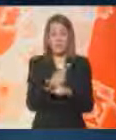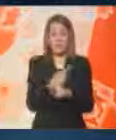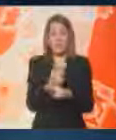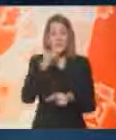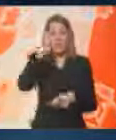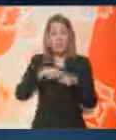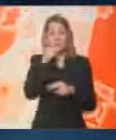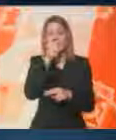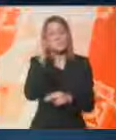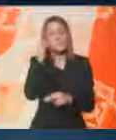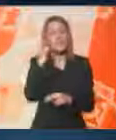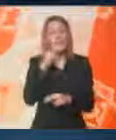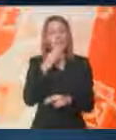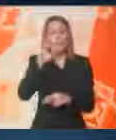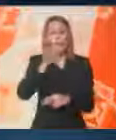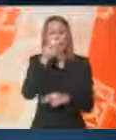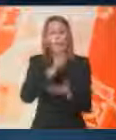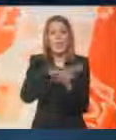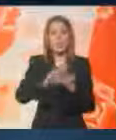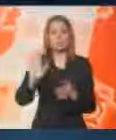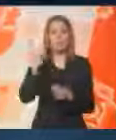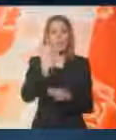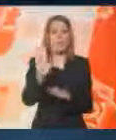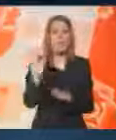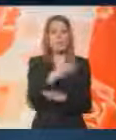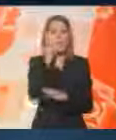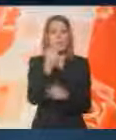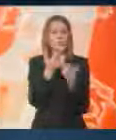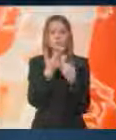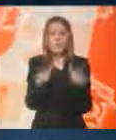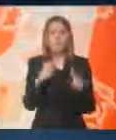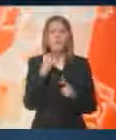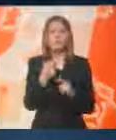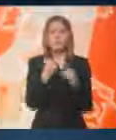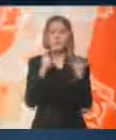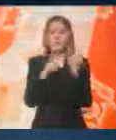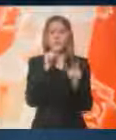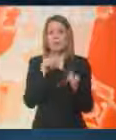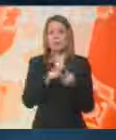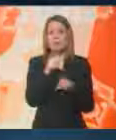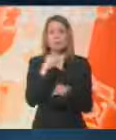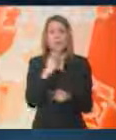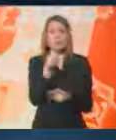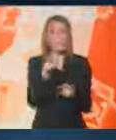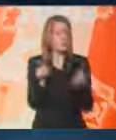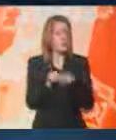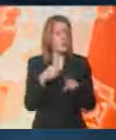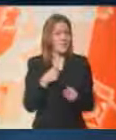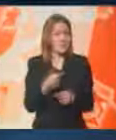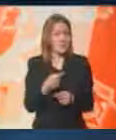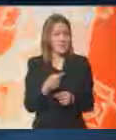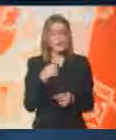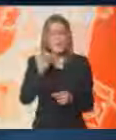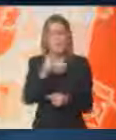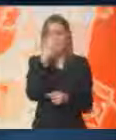je? Rešenje je najbolje da se puste neki ide, nek ljudi idu slobodno i sa KS-a i sa ovim, po meni. To bi